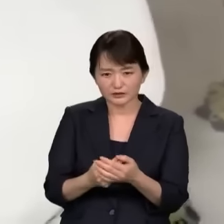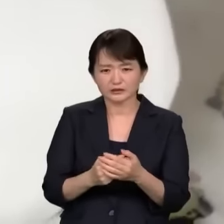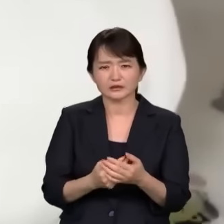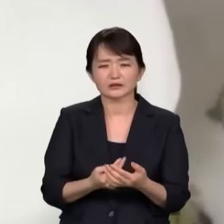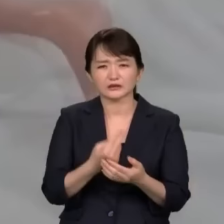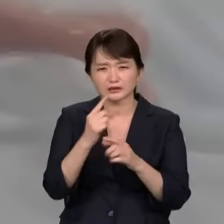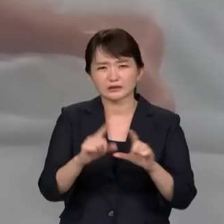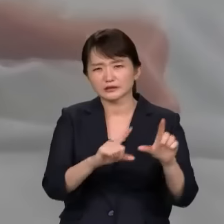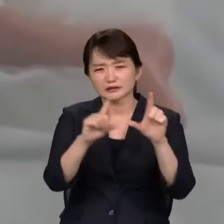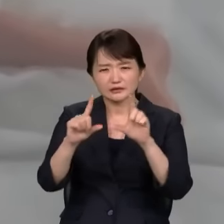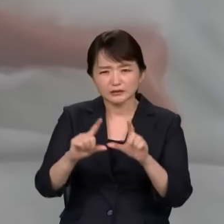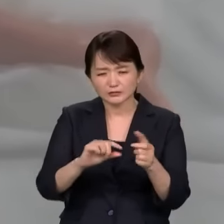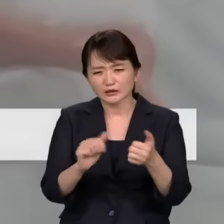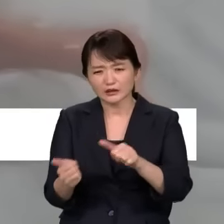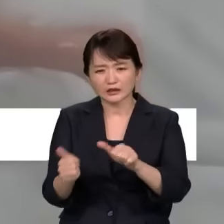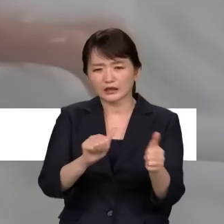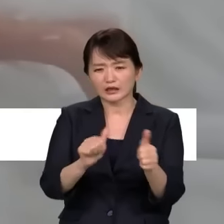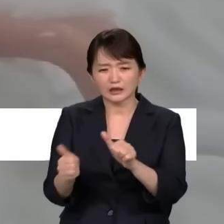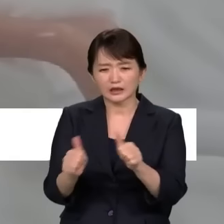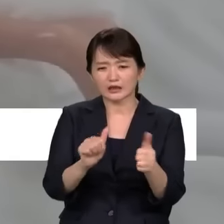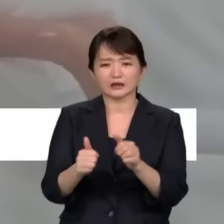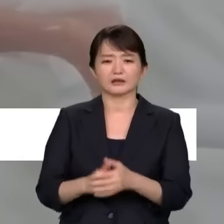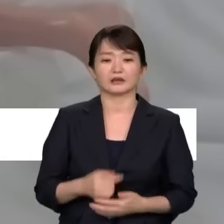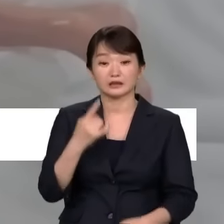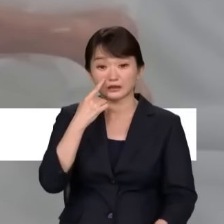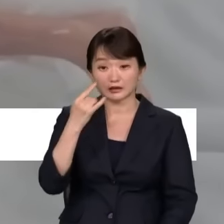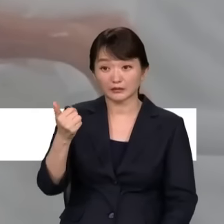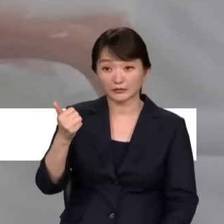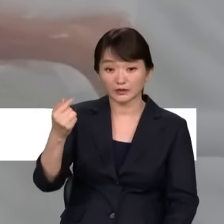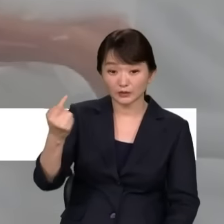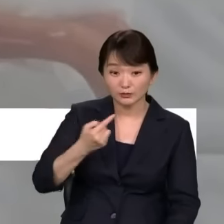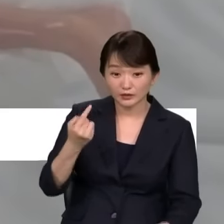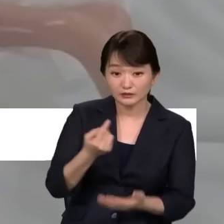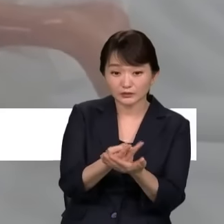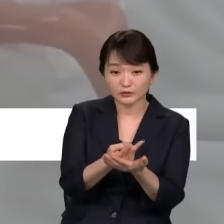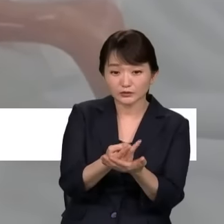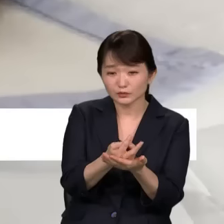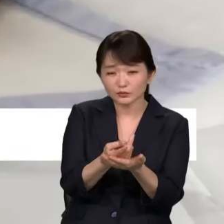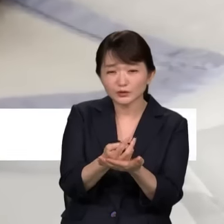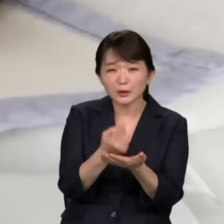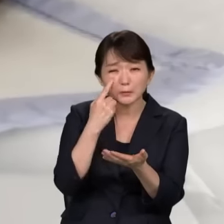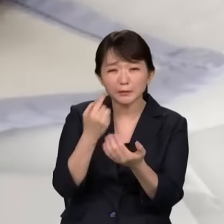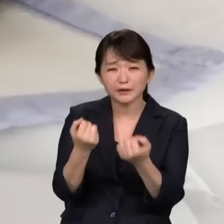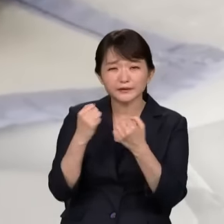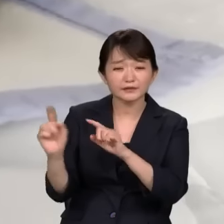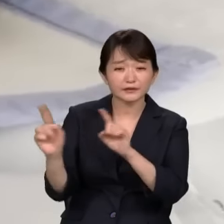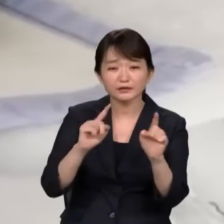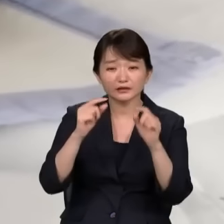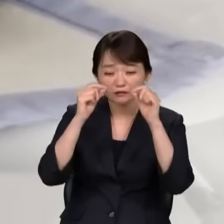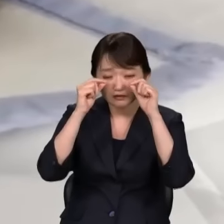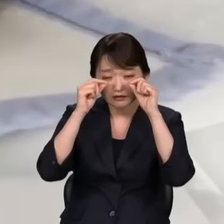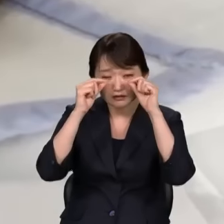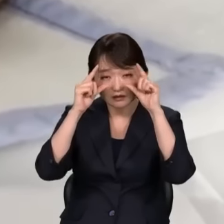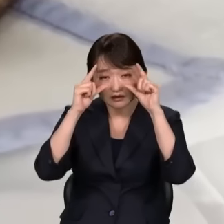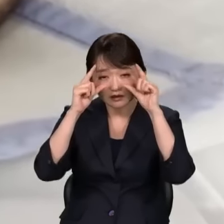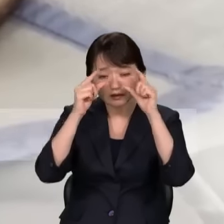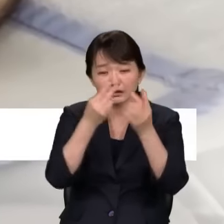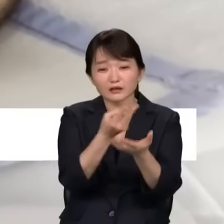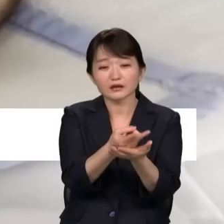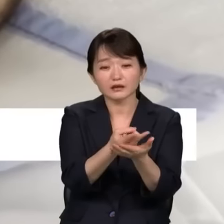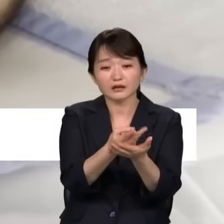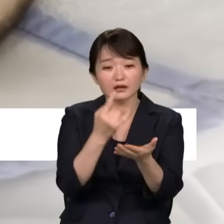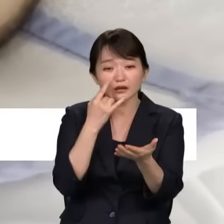오갔습니다. 아파서 아파. 움직여봐. 움직여요. 힘내. 눈 뜨는 것. 강우씨